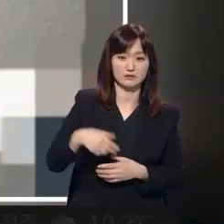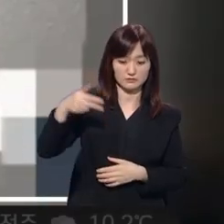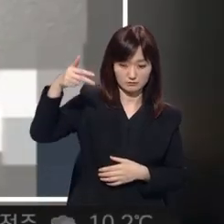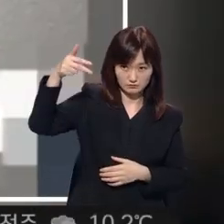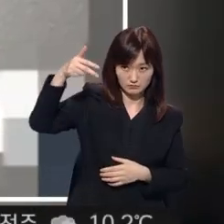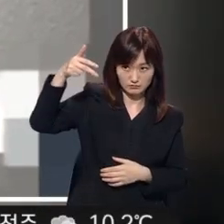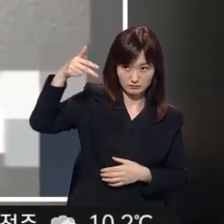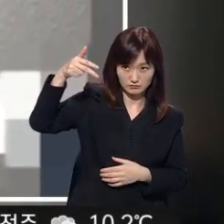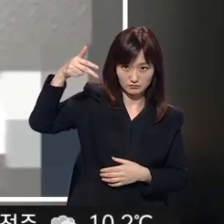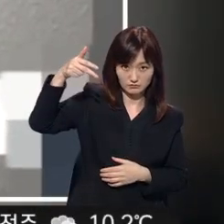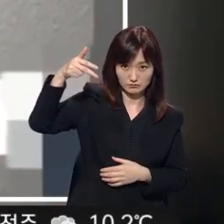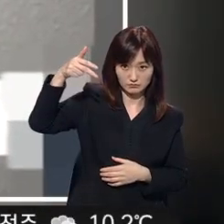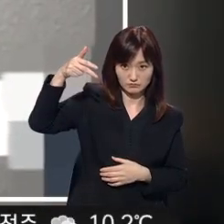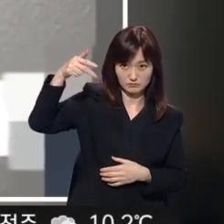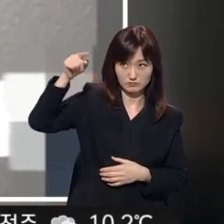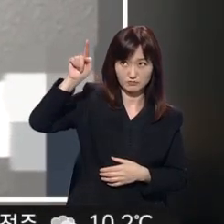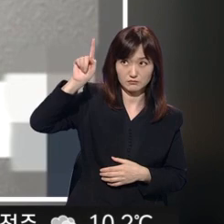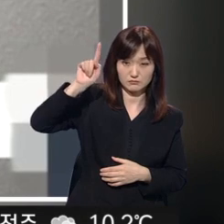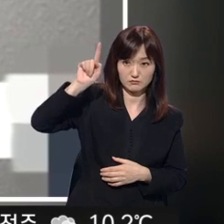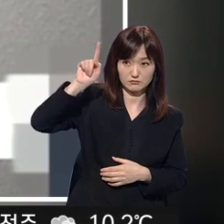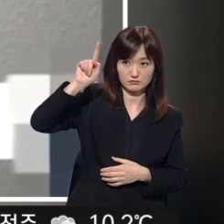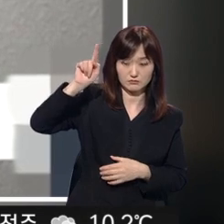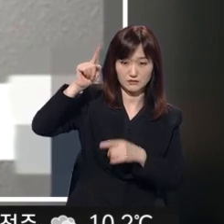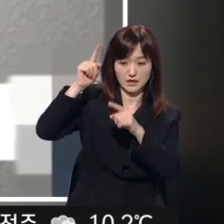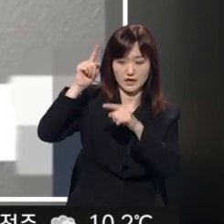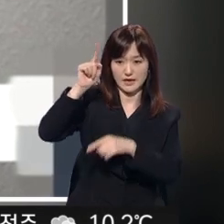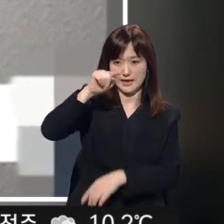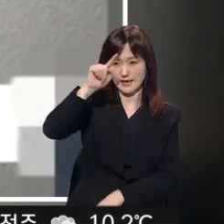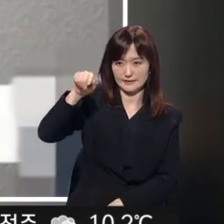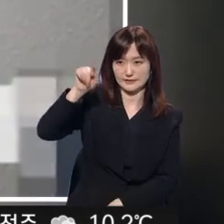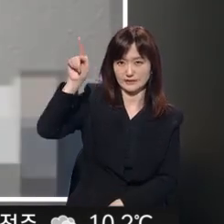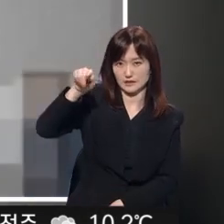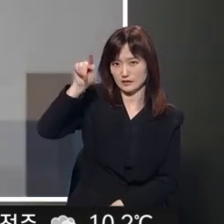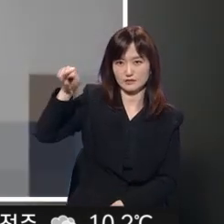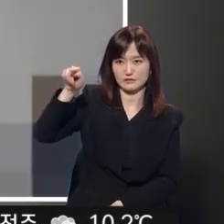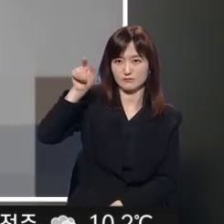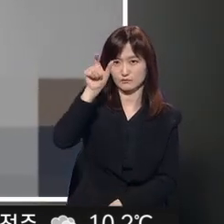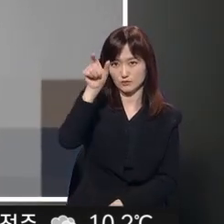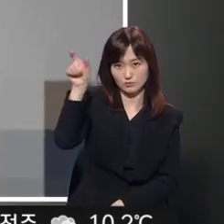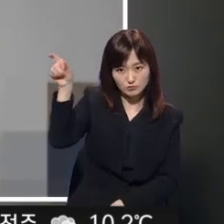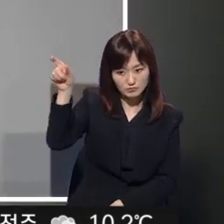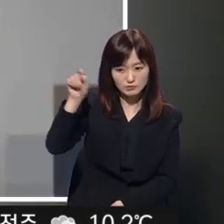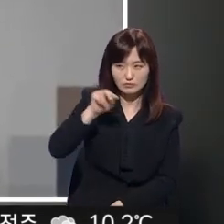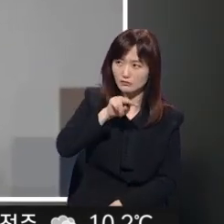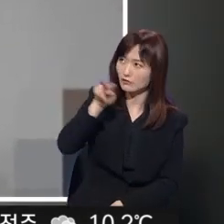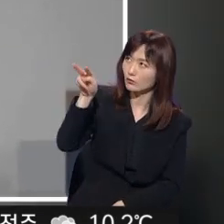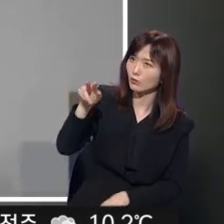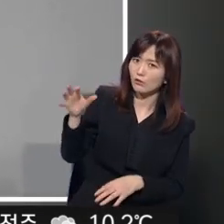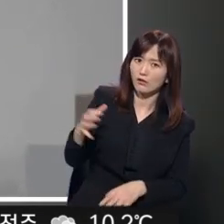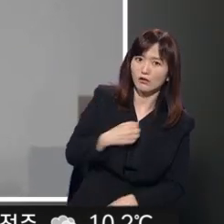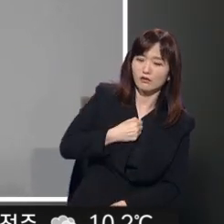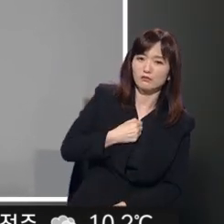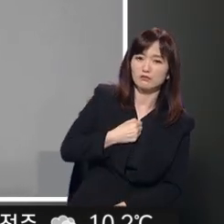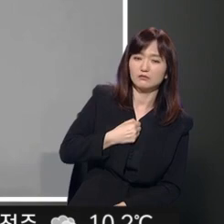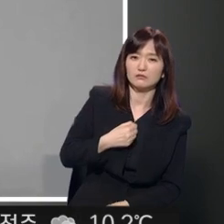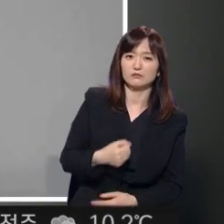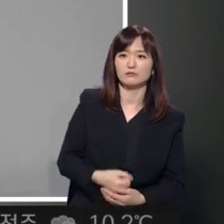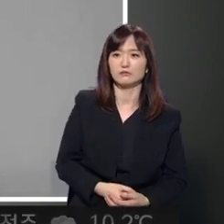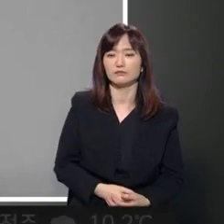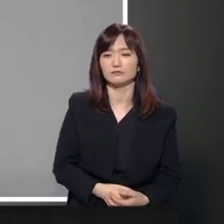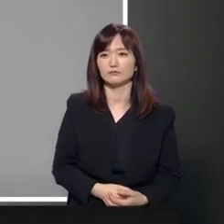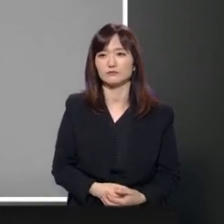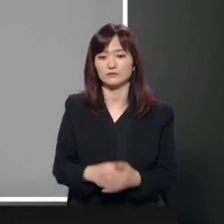카메라가 있던 상 그 자리에 선정에 x자 표시가 있던 거예요 그러니까 여성은 상당히 놀랐던 거죠 표시가 되어 있고